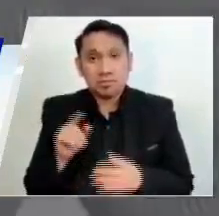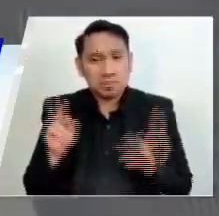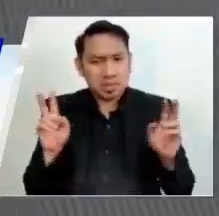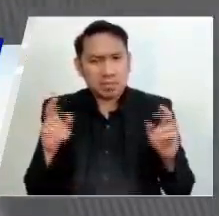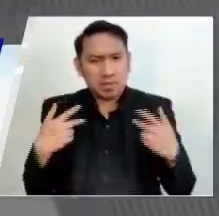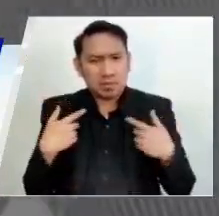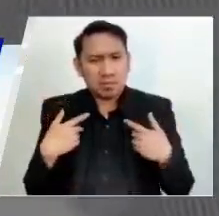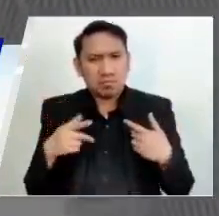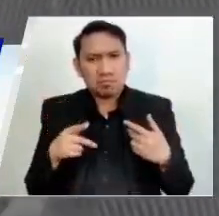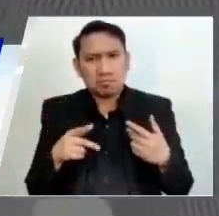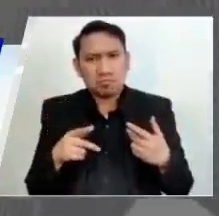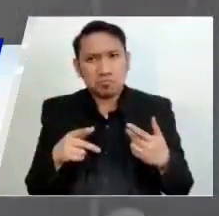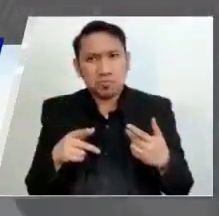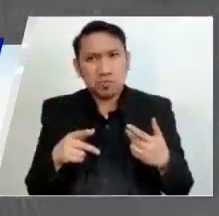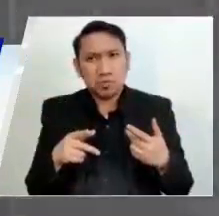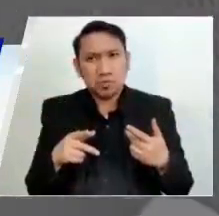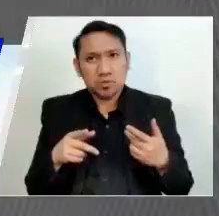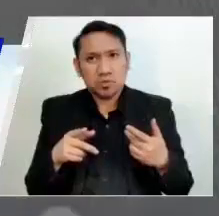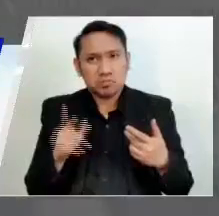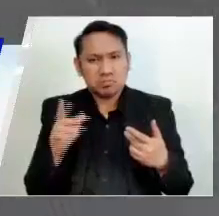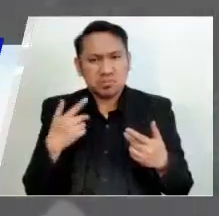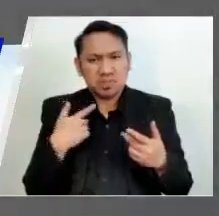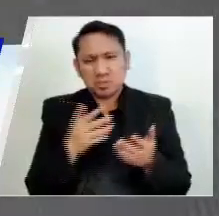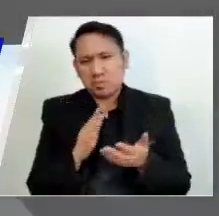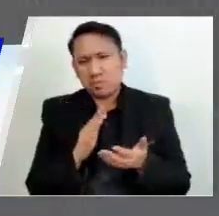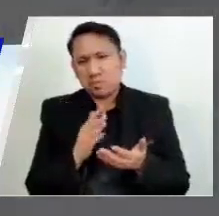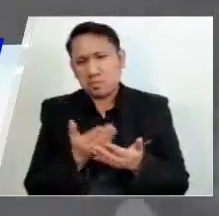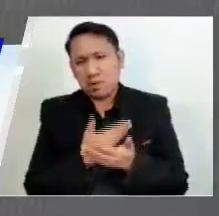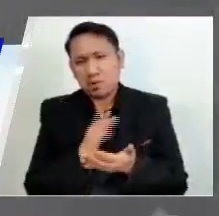na Sister 19. Ito ang comeback